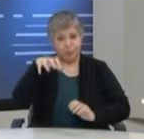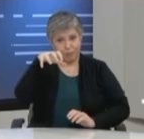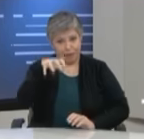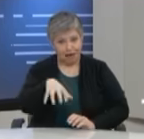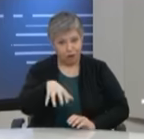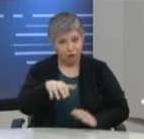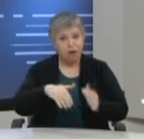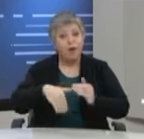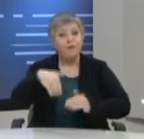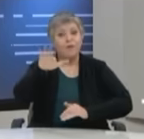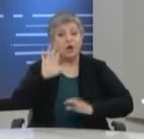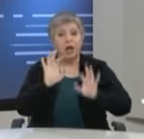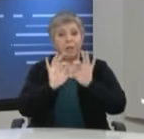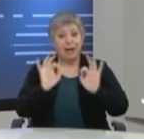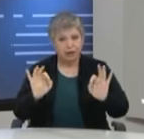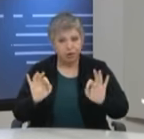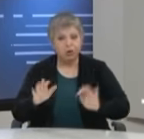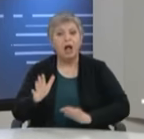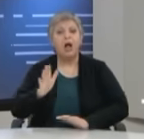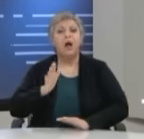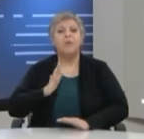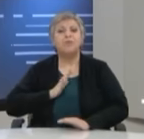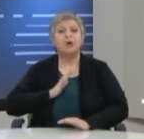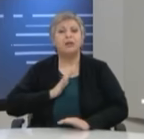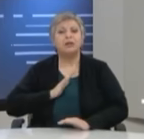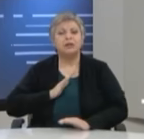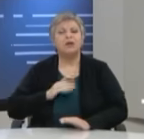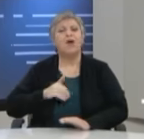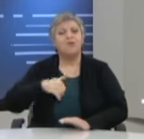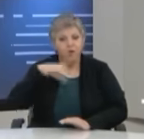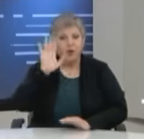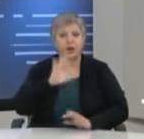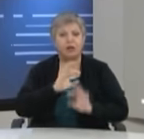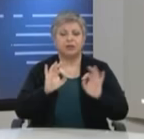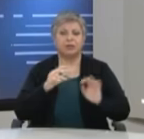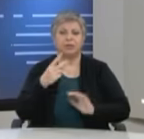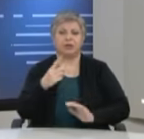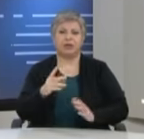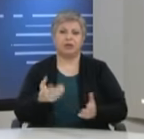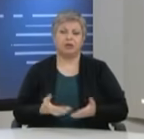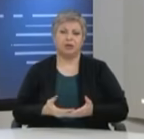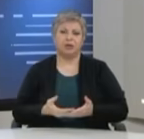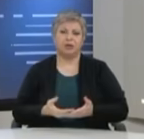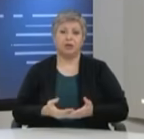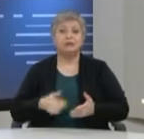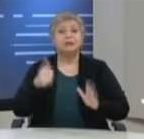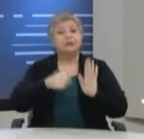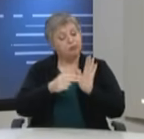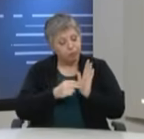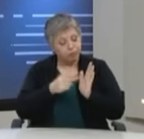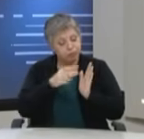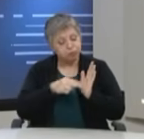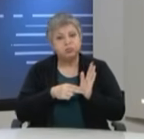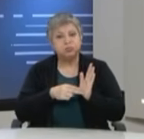είναι βορειομακεδονική. Δεν συμβαίνει αυτό όμως. Η συμφωνία αναγνωρίζει